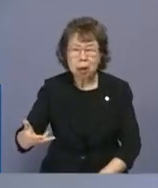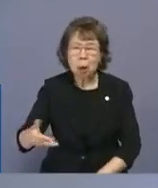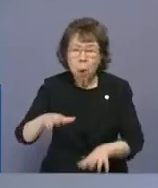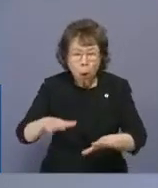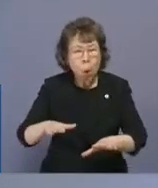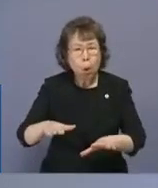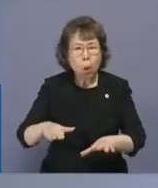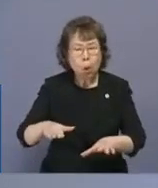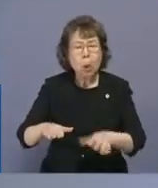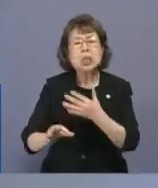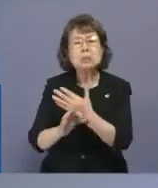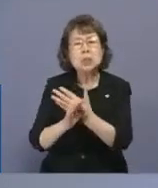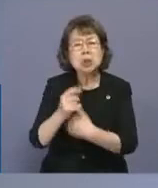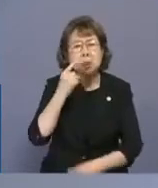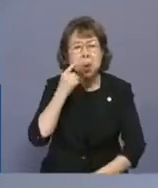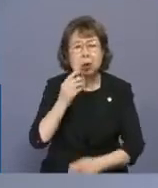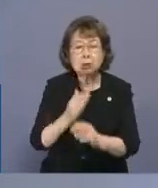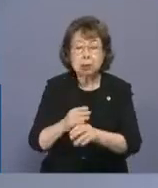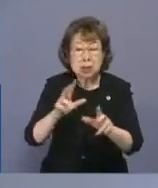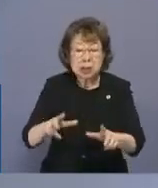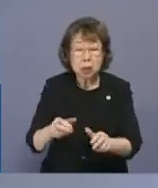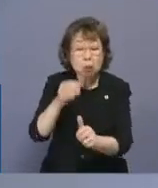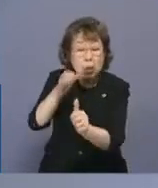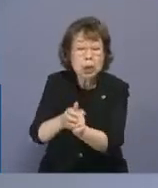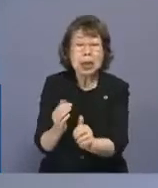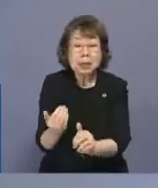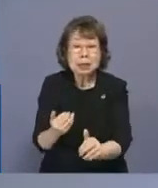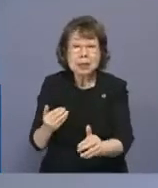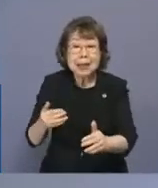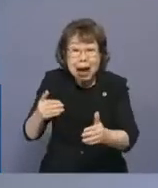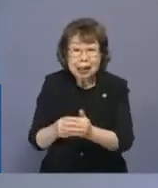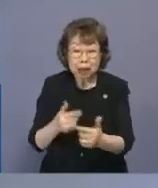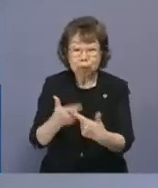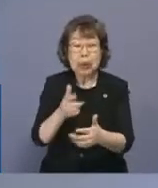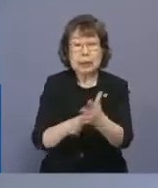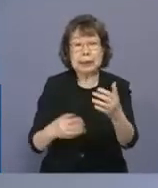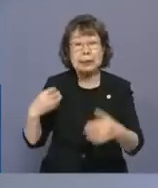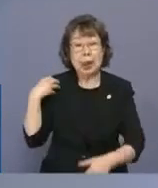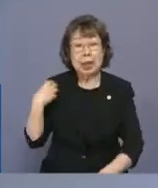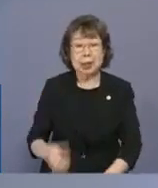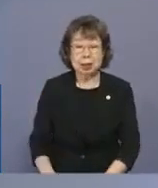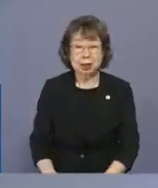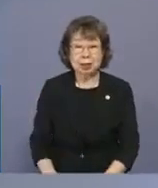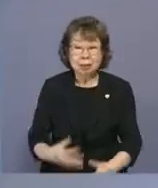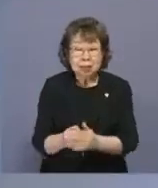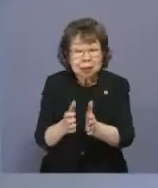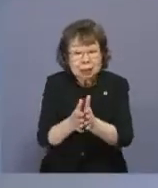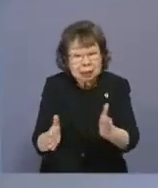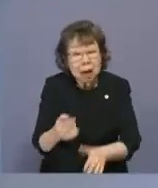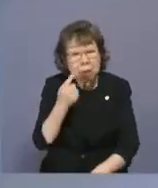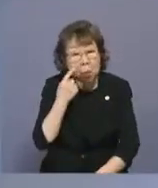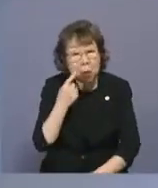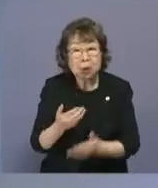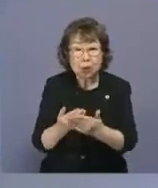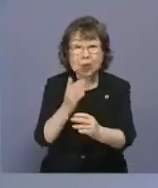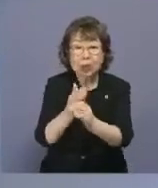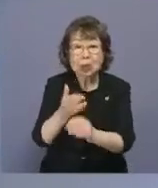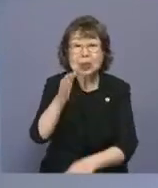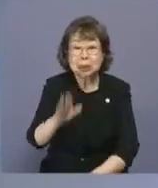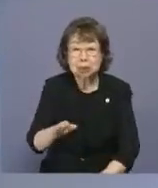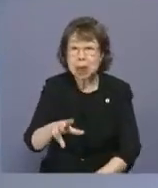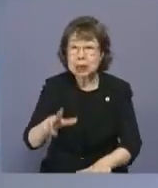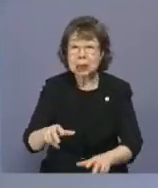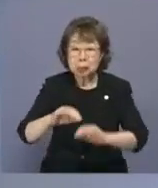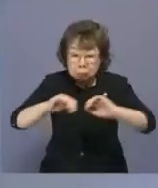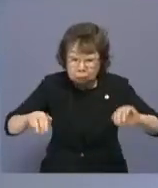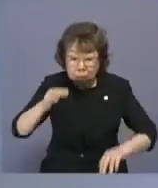초 시운전을 거친 뒤에 이제 지금은 위탁 운영 전까지 부산시가 관리를 하고 있습니다. 네. 일부 시작된 것으로도 볼 수 있는데요. 하지만